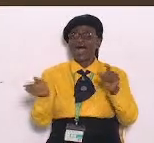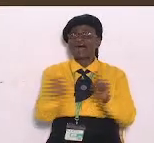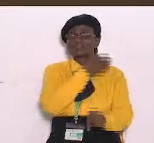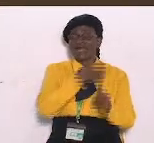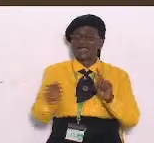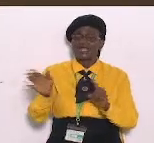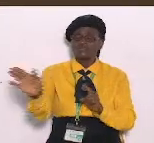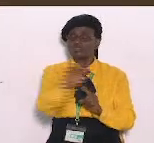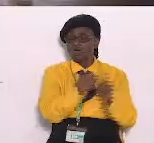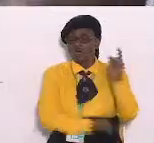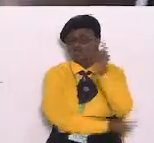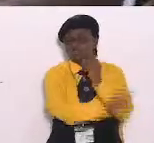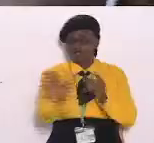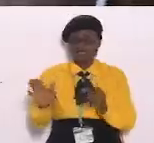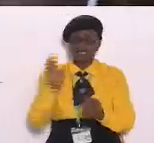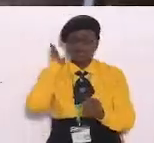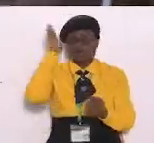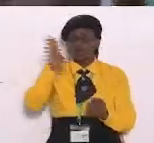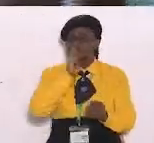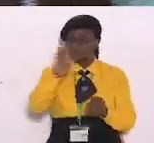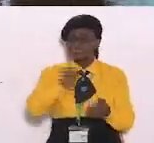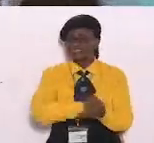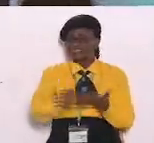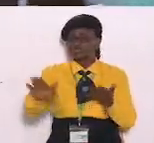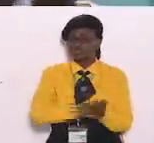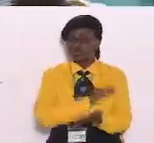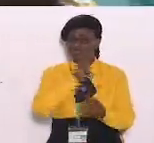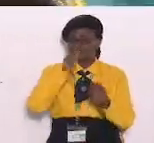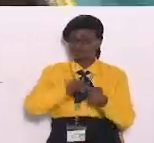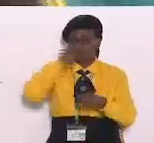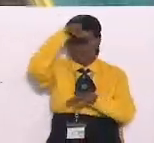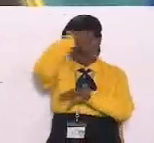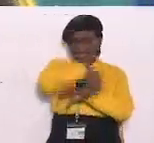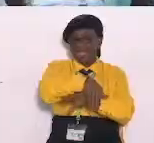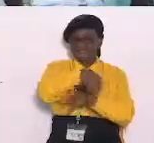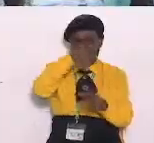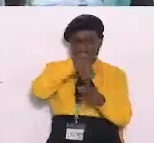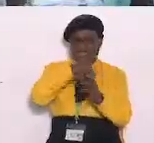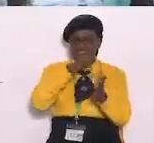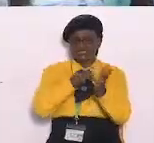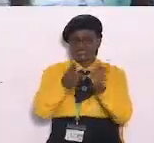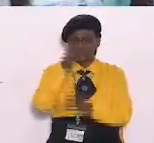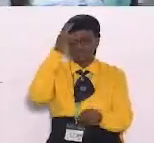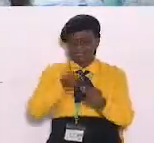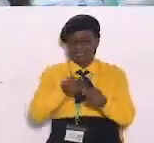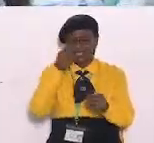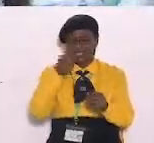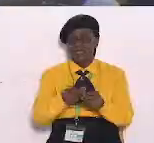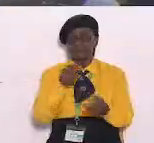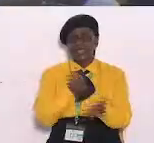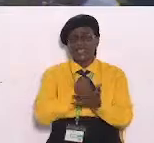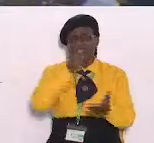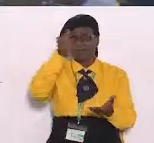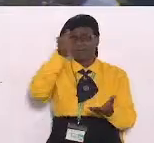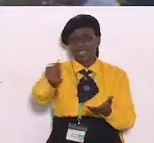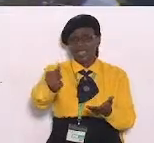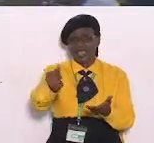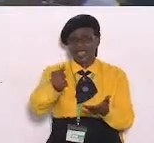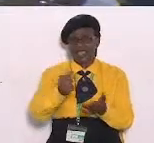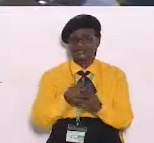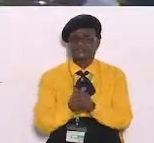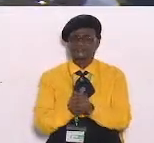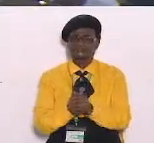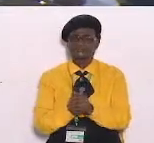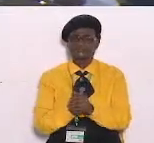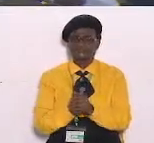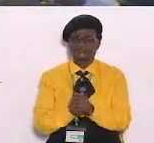ressources sera brisé cette nuit au nom de Jésus sera écrasé cette nuit au nom